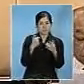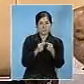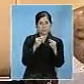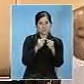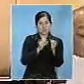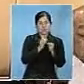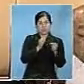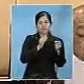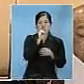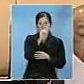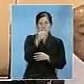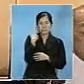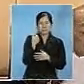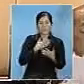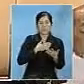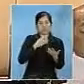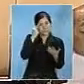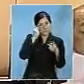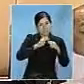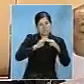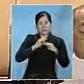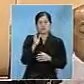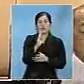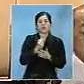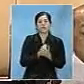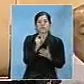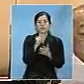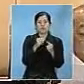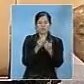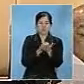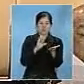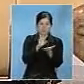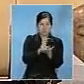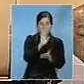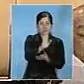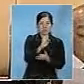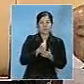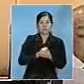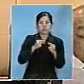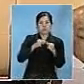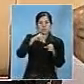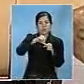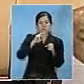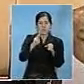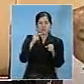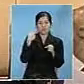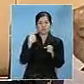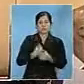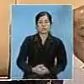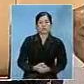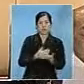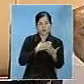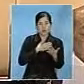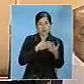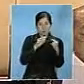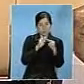ำบางอันซึ่งผมเข้าใจไปเองหรือเปล่าไม่ทราบนะครับว่าท่านบอกว่าต้นทุนของน้ำมันของแก๊สหุงต้มนั้นที่จริงมันต่ำแล้วเราก็พยายามจะ